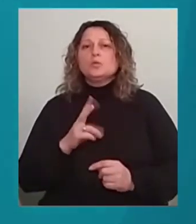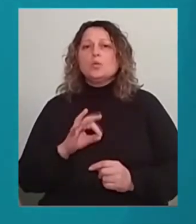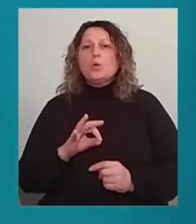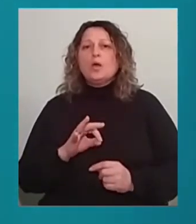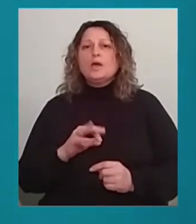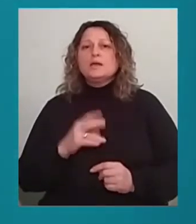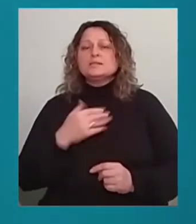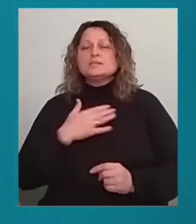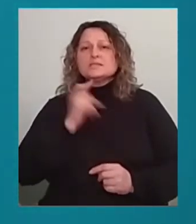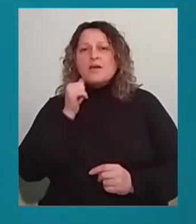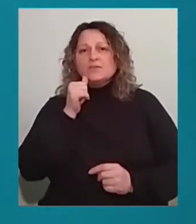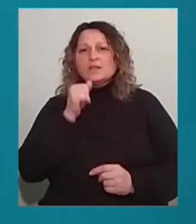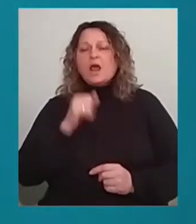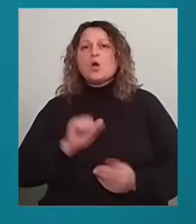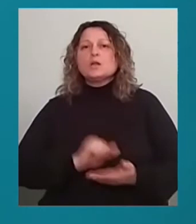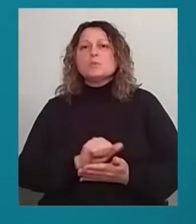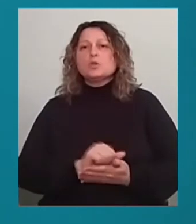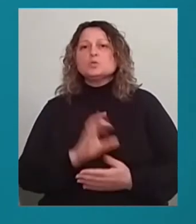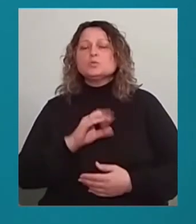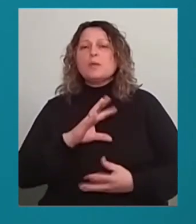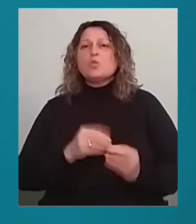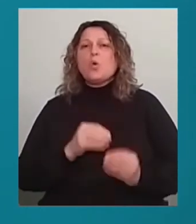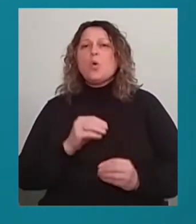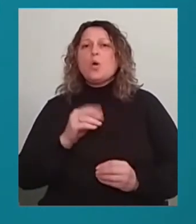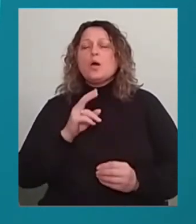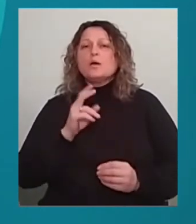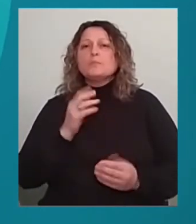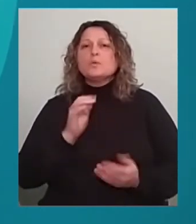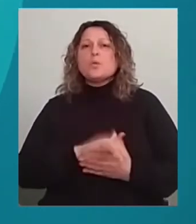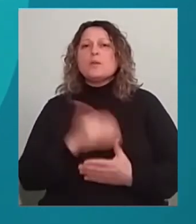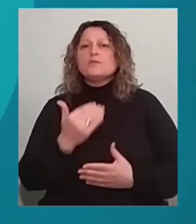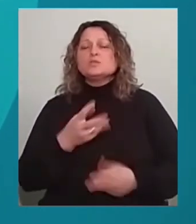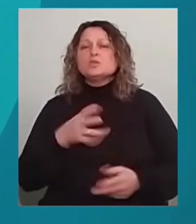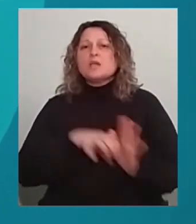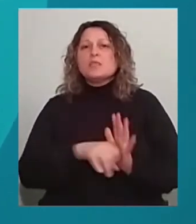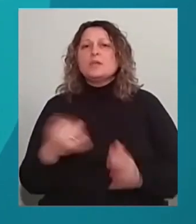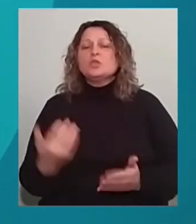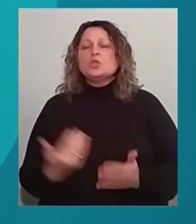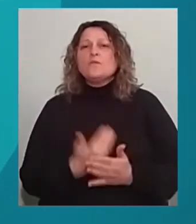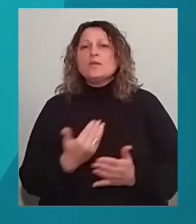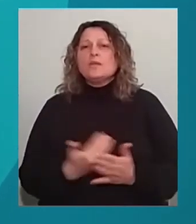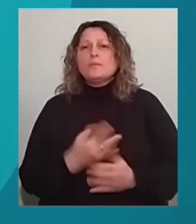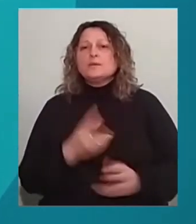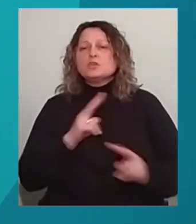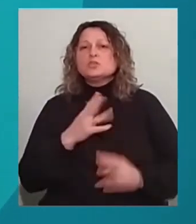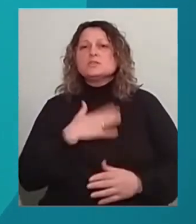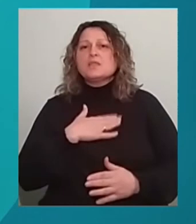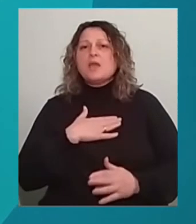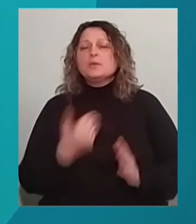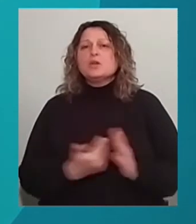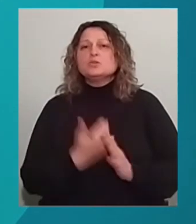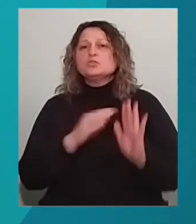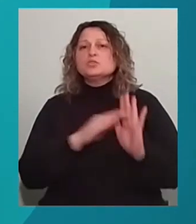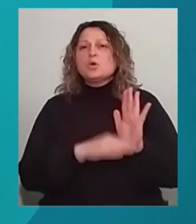Завтра кореспонденти Суспільного познайомлять вас із останніми новинами. Стежте за нами також за допомогою наших сторінок – на